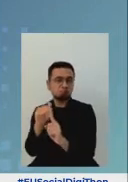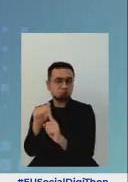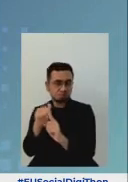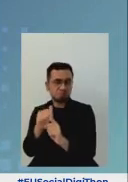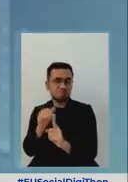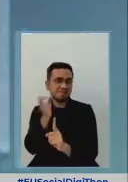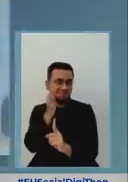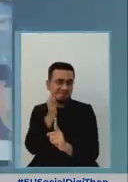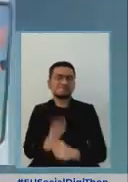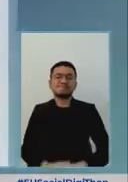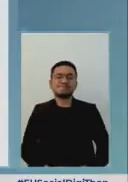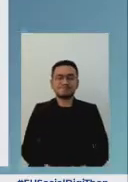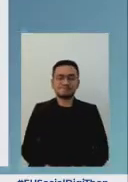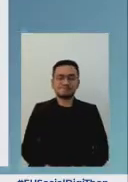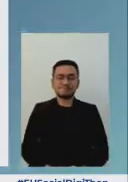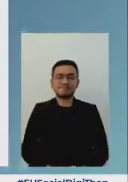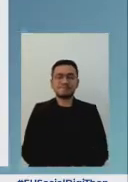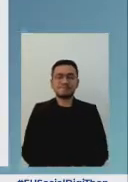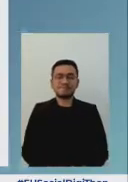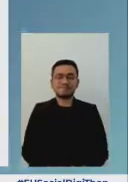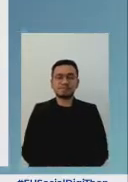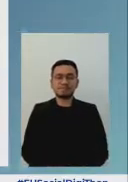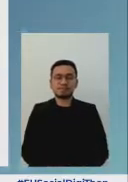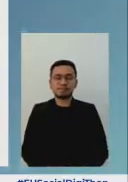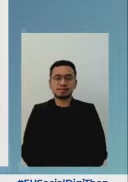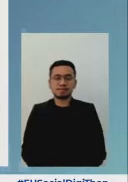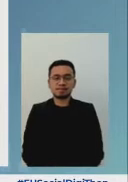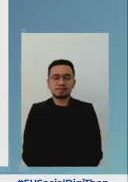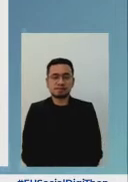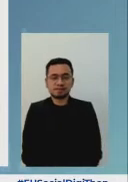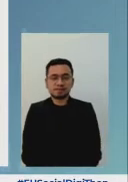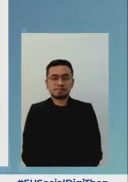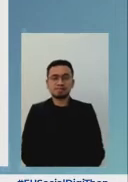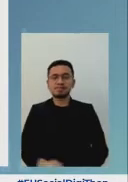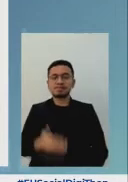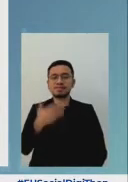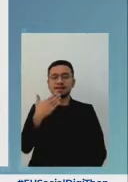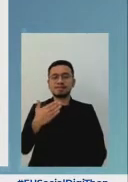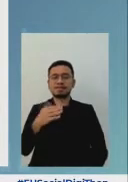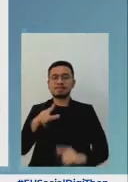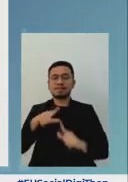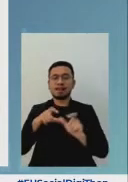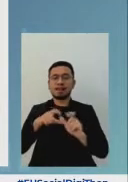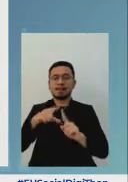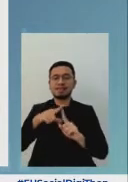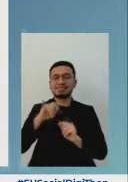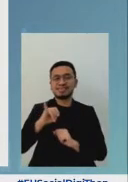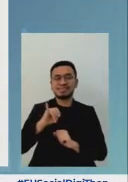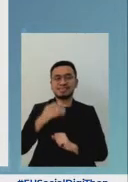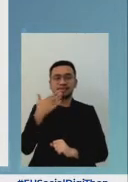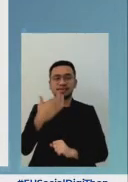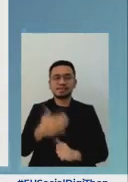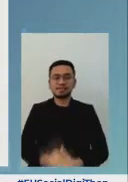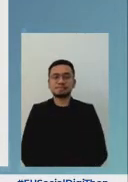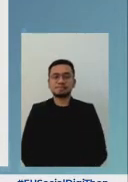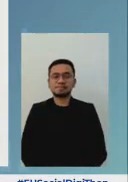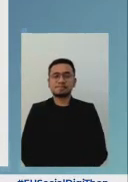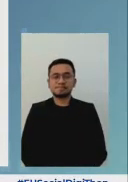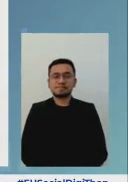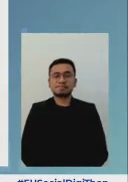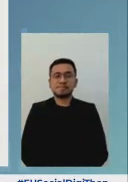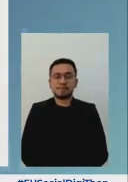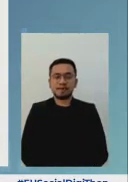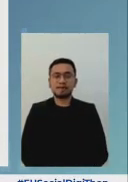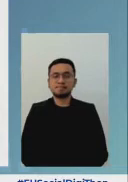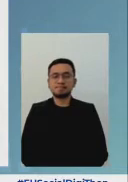Mbak, terima kasih. Terima kasih banyak Mbak Lastri atas kesempatannya. Saya mau menyapa dulu